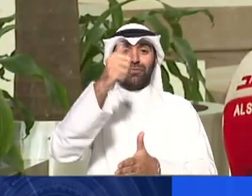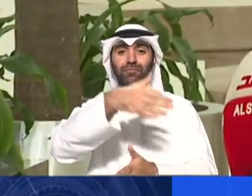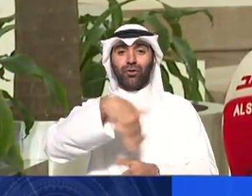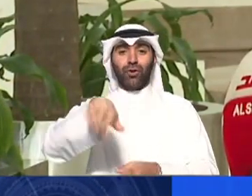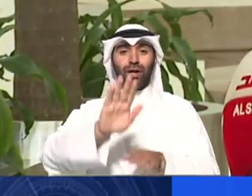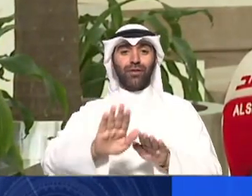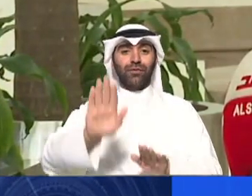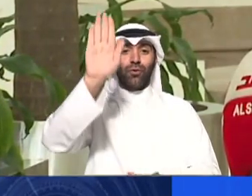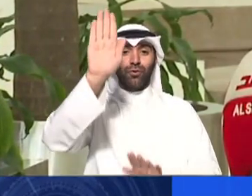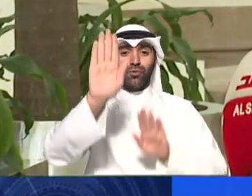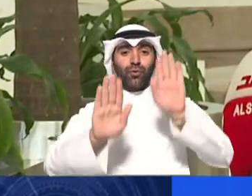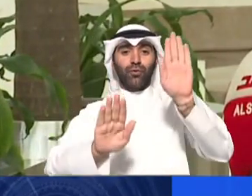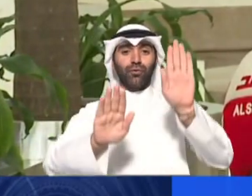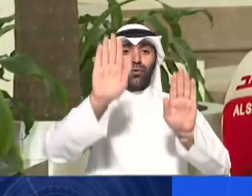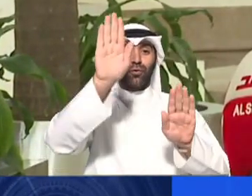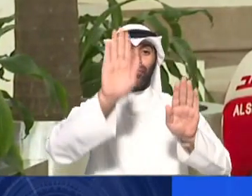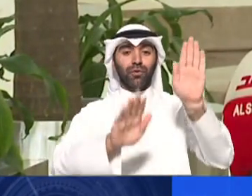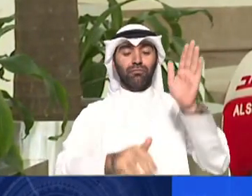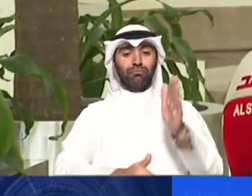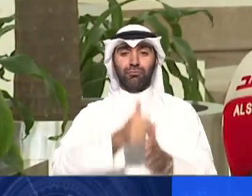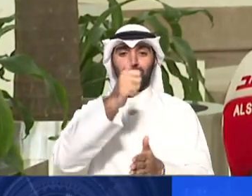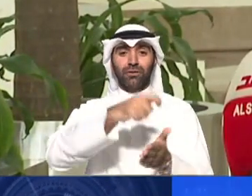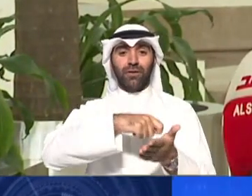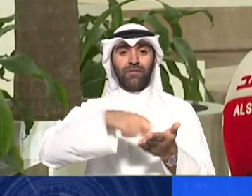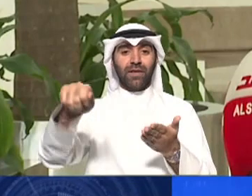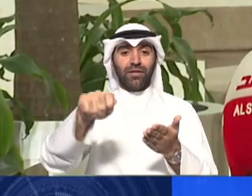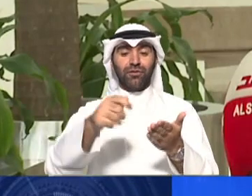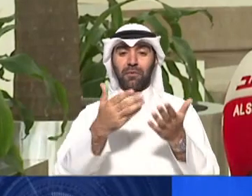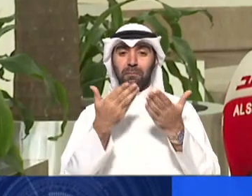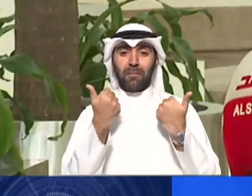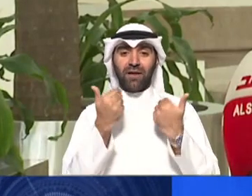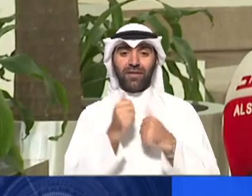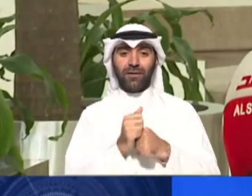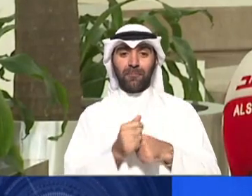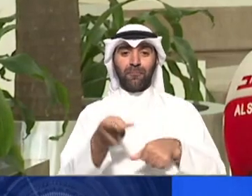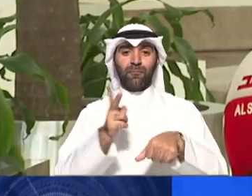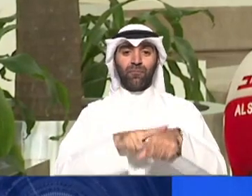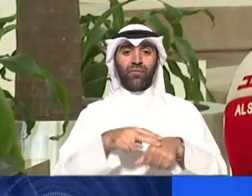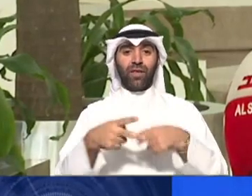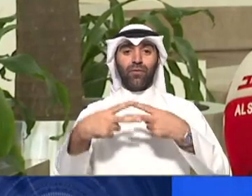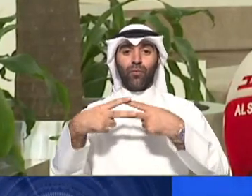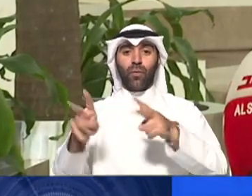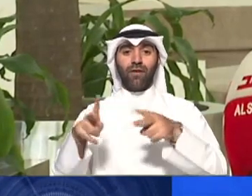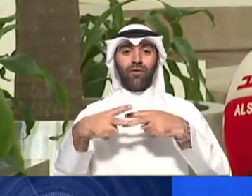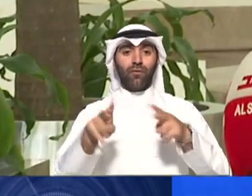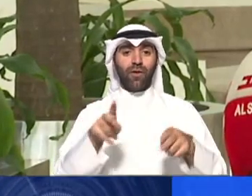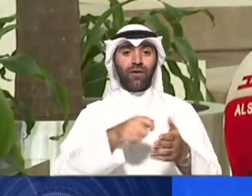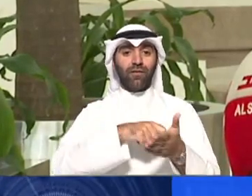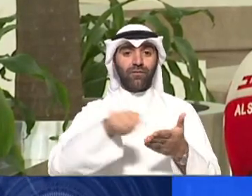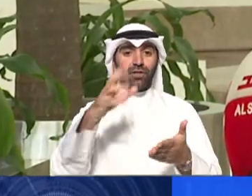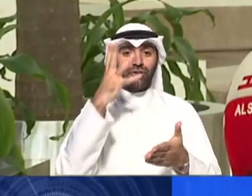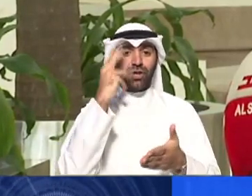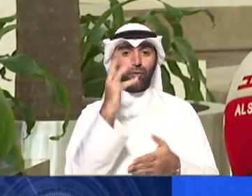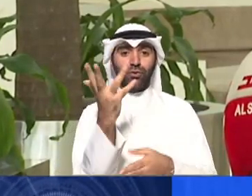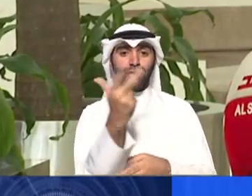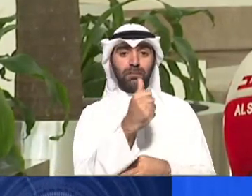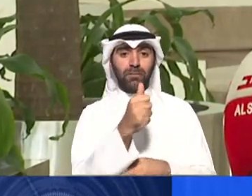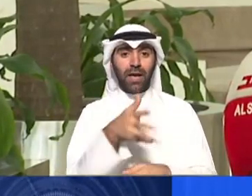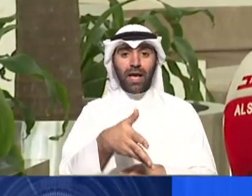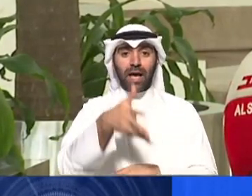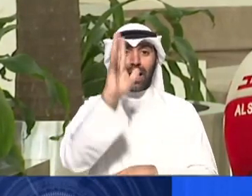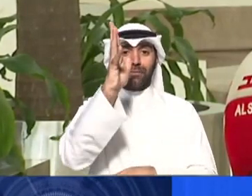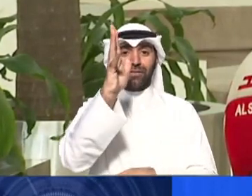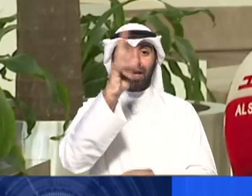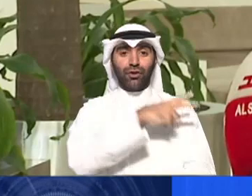طلب طرح الثقة بالموافقة 15 وعدم الموافقة على سحب الثقة 29